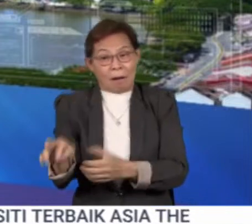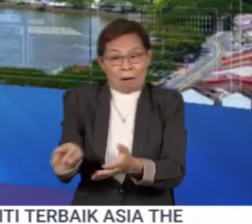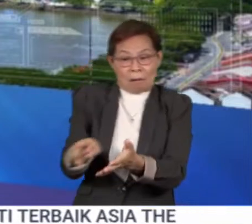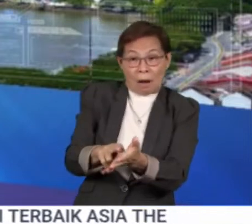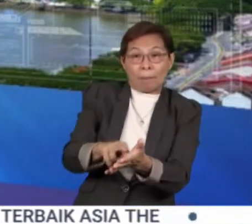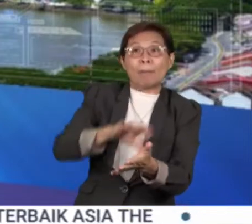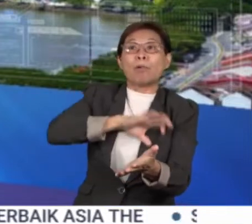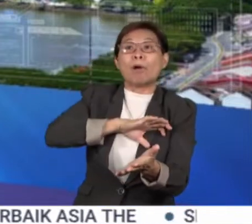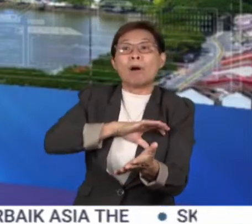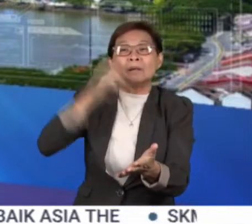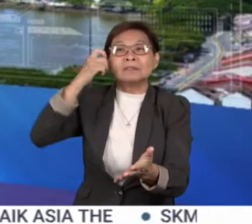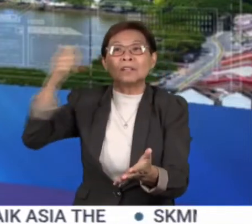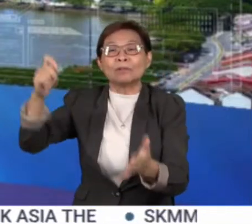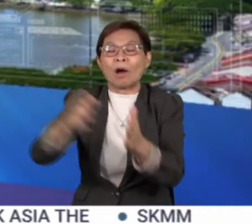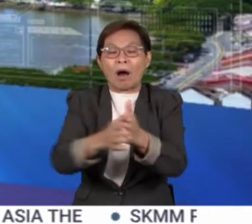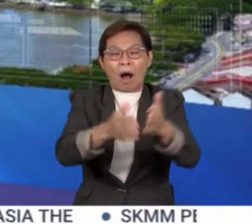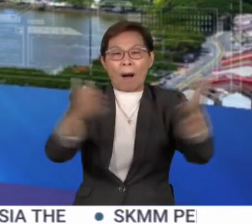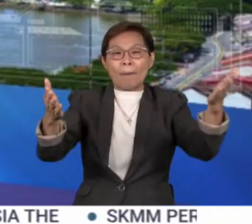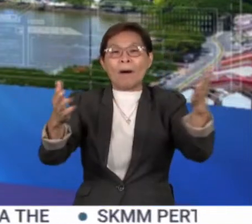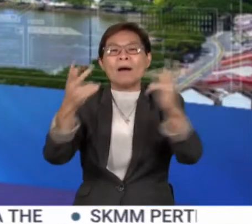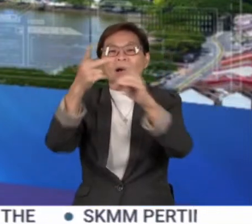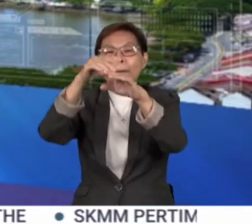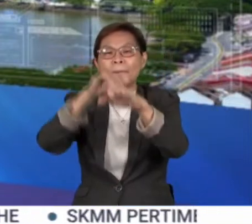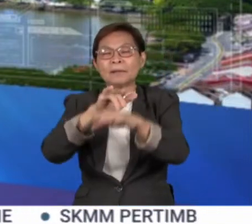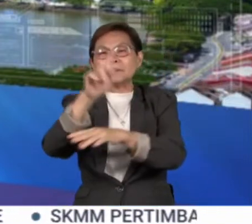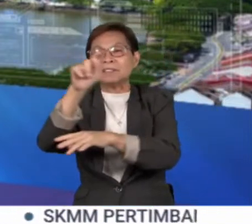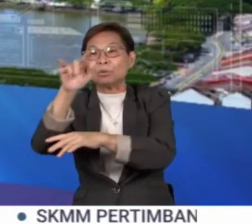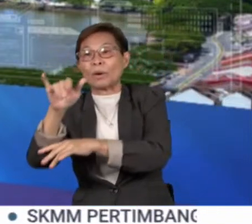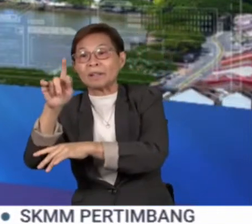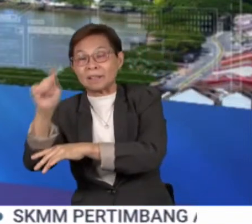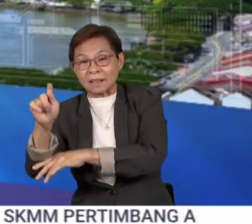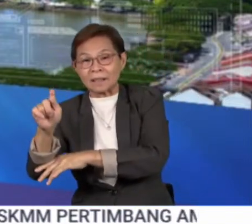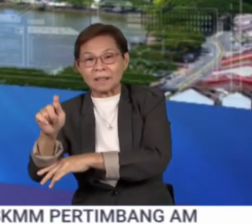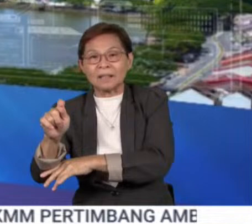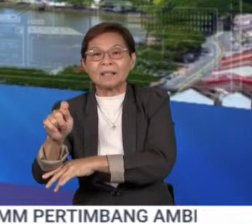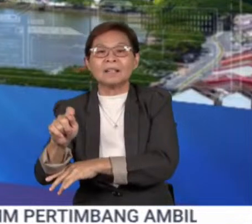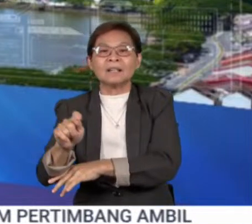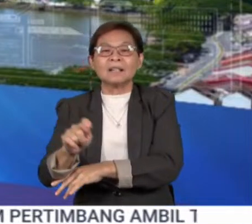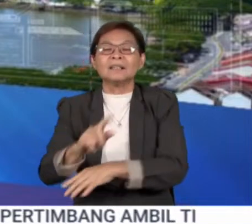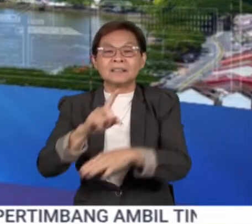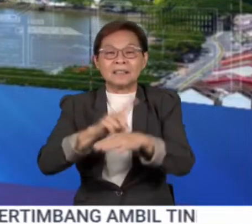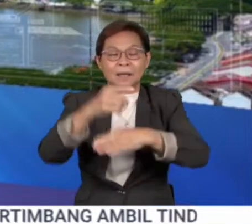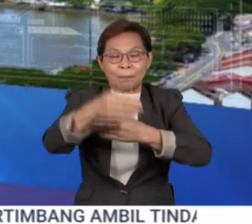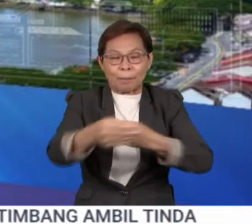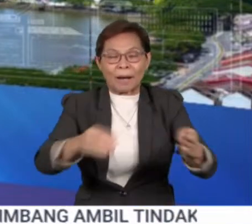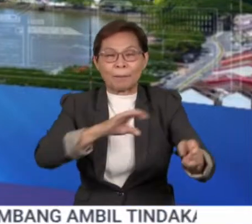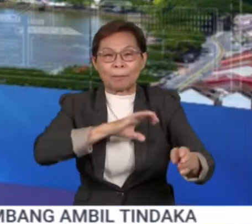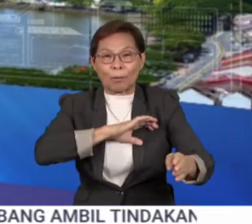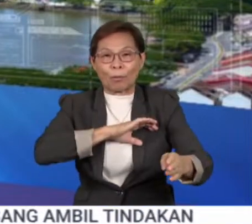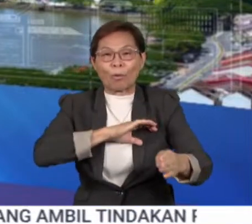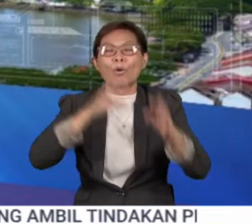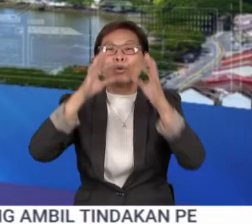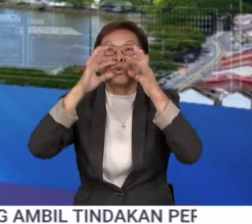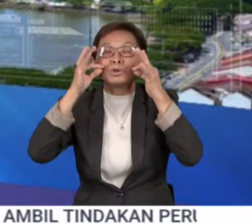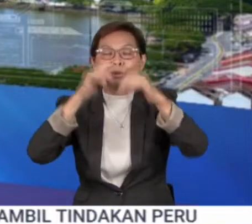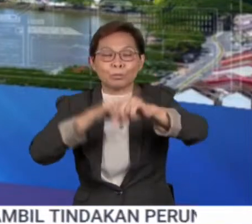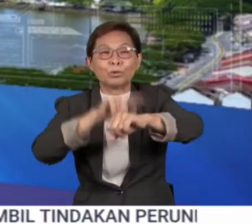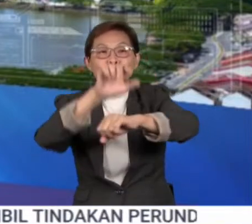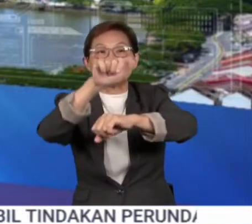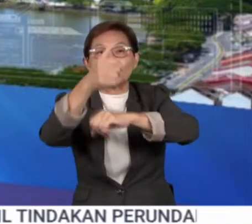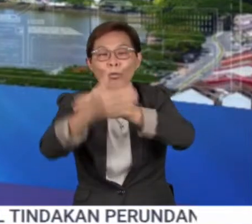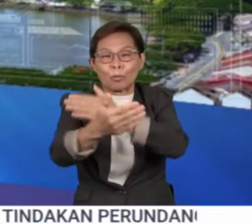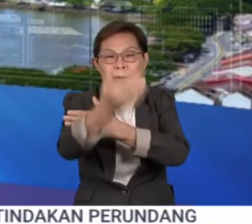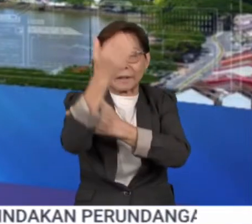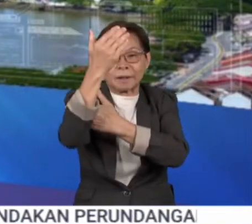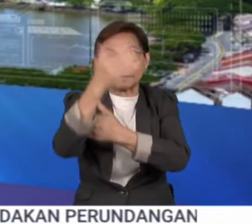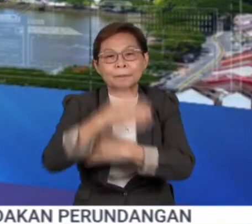Laporan dibuat oleh Setiausaha Akhbar kepada Yang di-Pertua Negeri Sarawak, Peter Sibon, di Balai Polis Gitak Kuching pukul 10 pagi